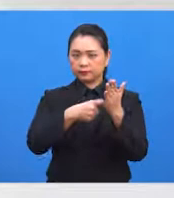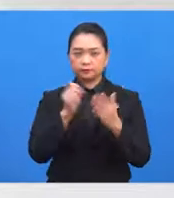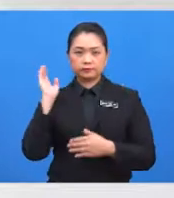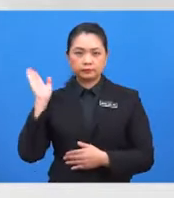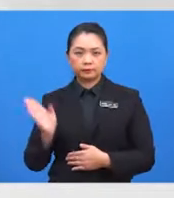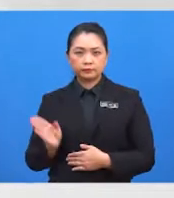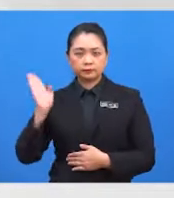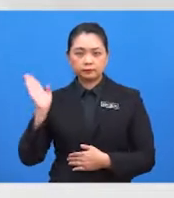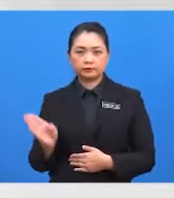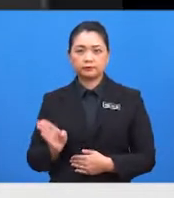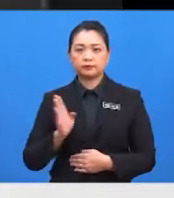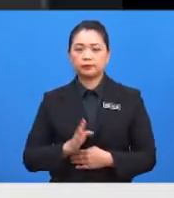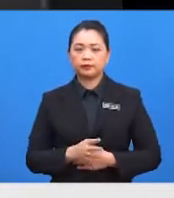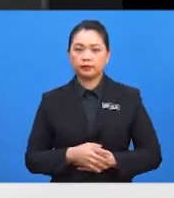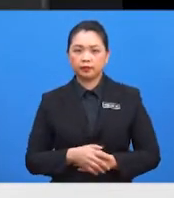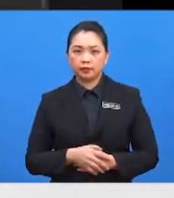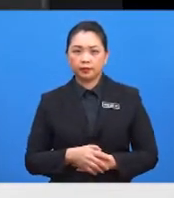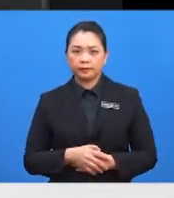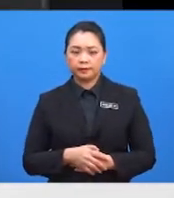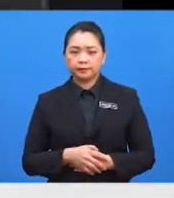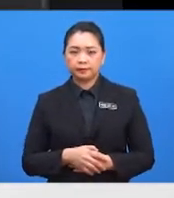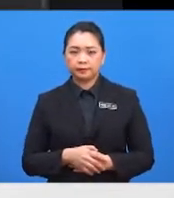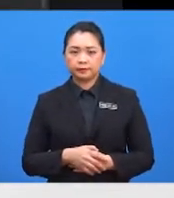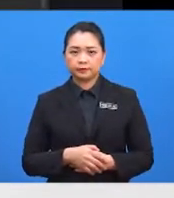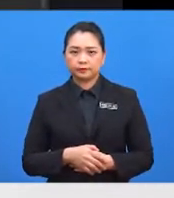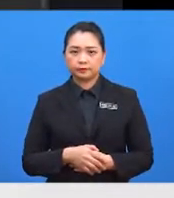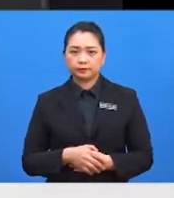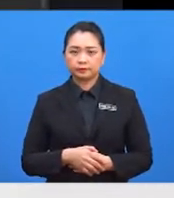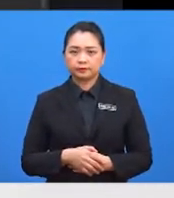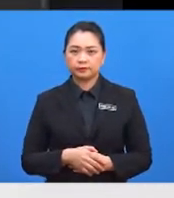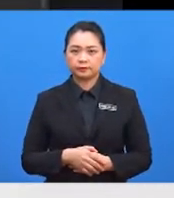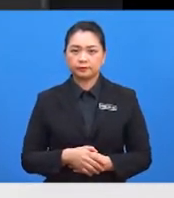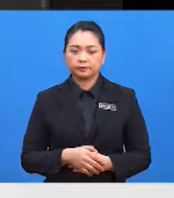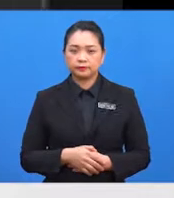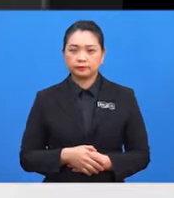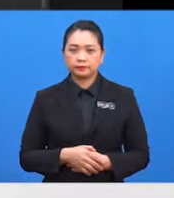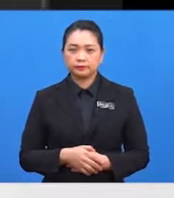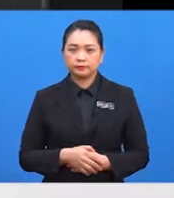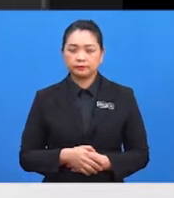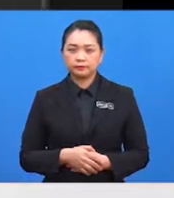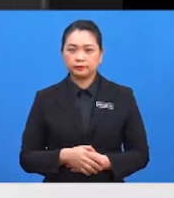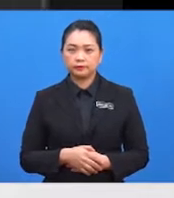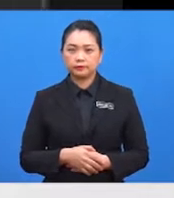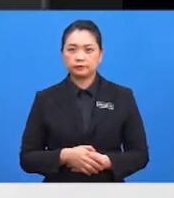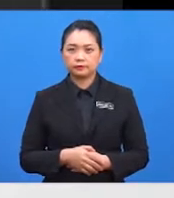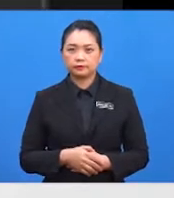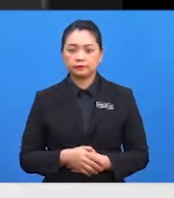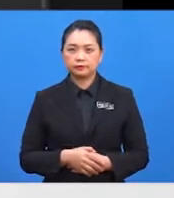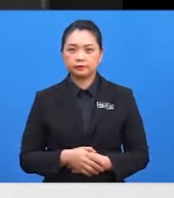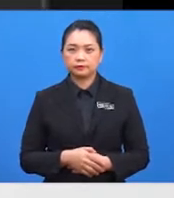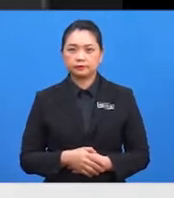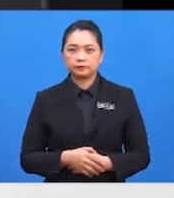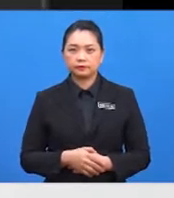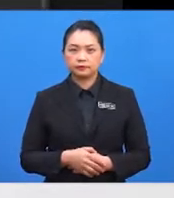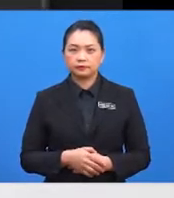0.125 inci sebagai tetapan bleak. Untuk margin dan kolom, anda perlu klik